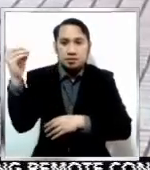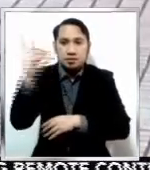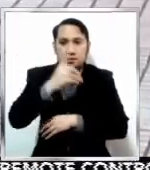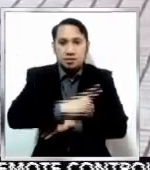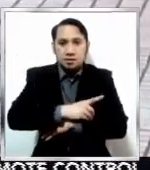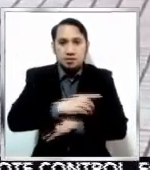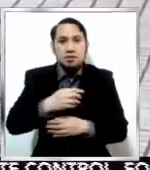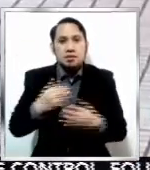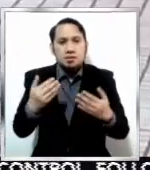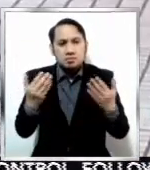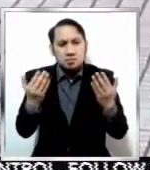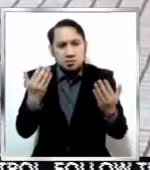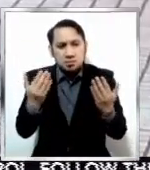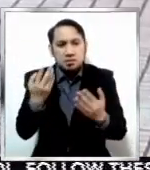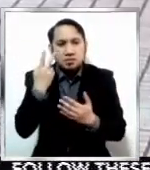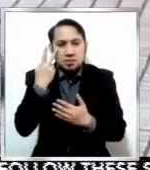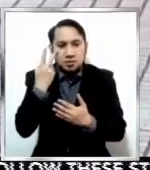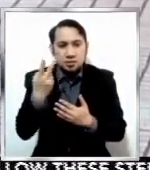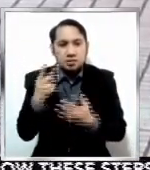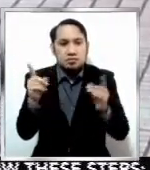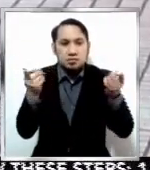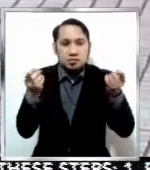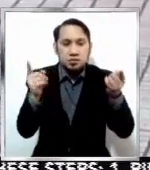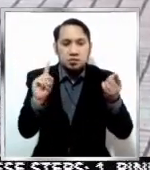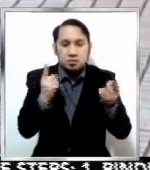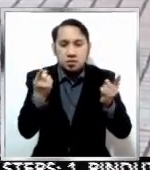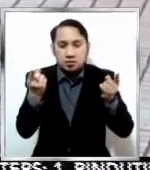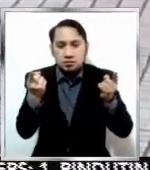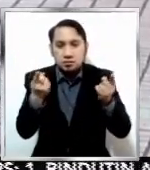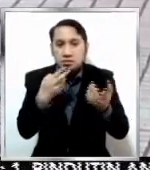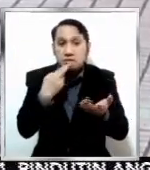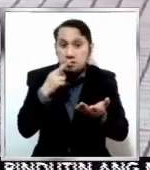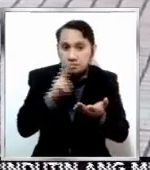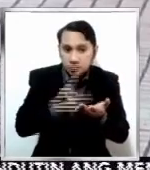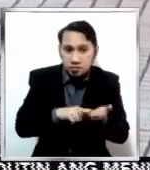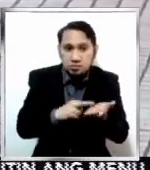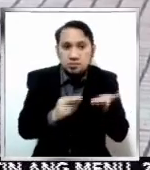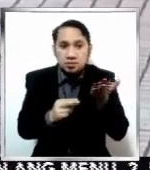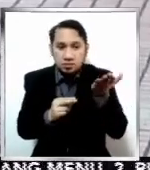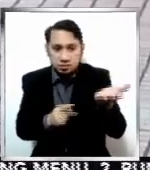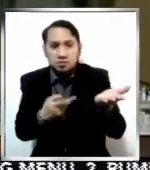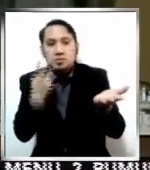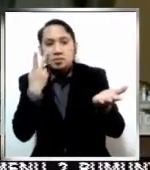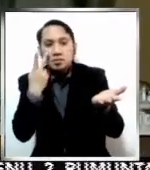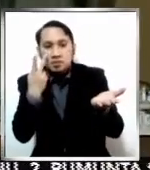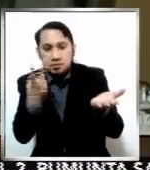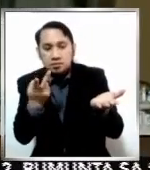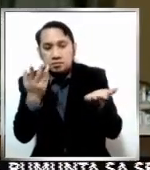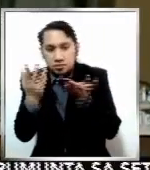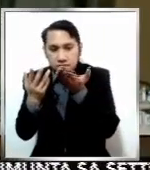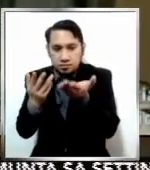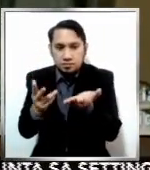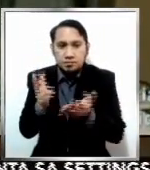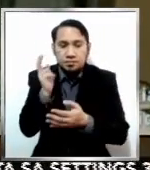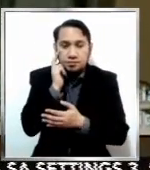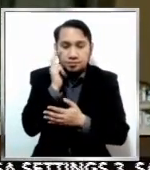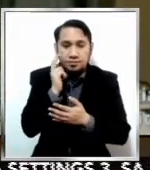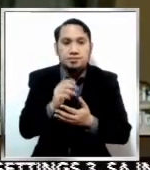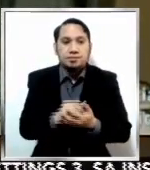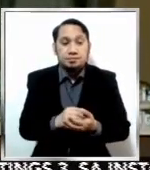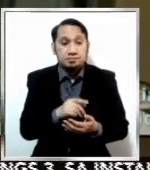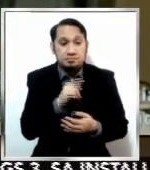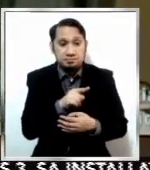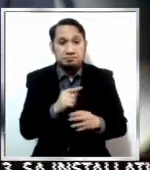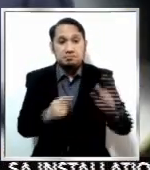doon natin makikita yung magiging initial report ni Sir kay Pangulong Duterte. Mula nang malumpa sa katungkulan si Gierran